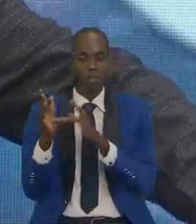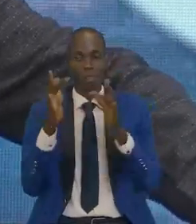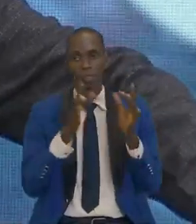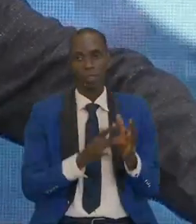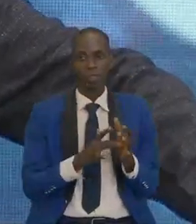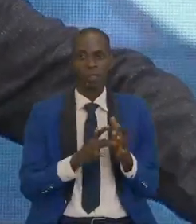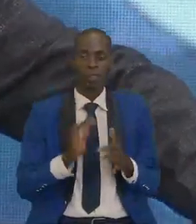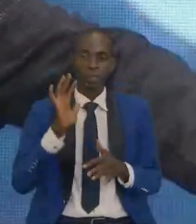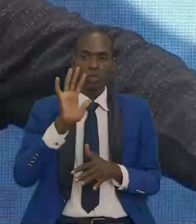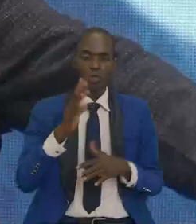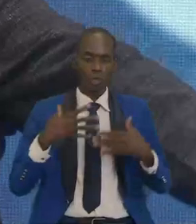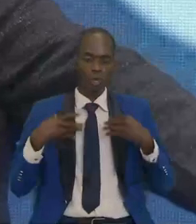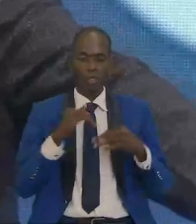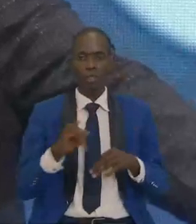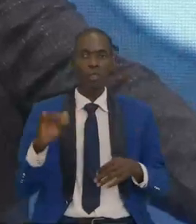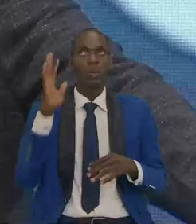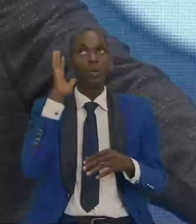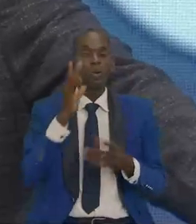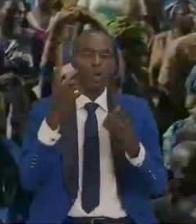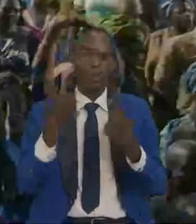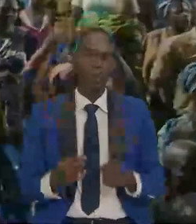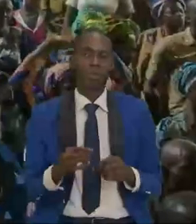La mention du nom de Jésus,